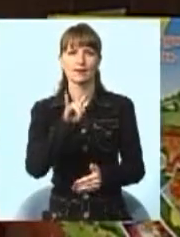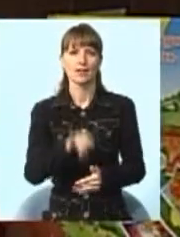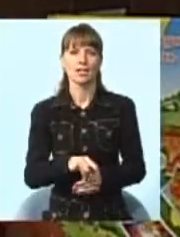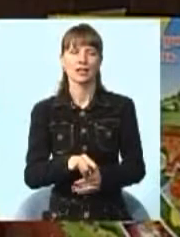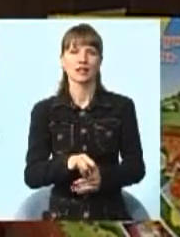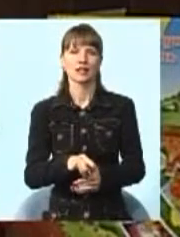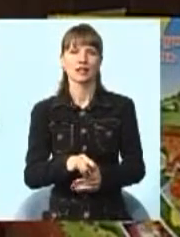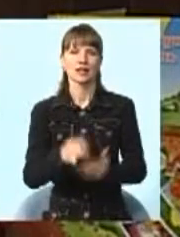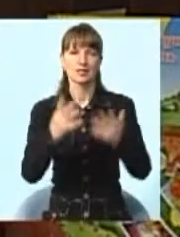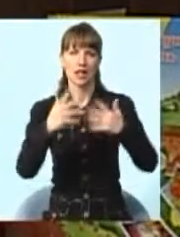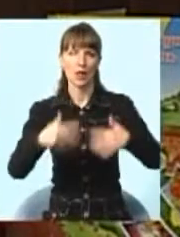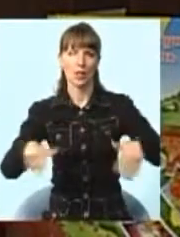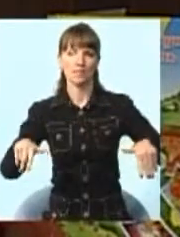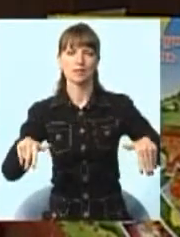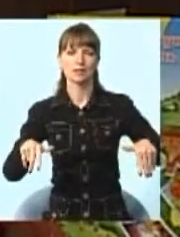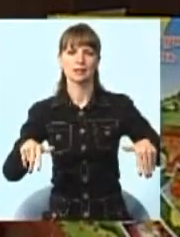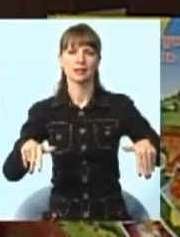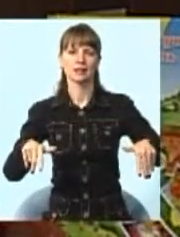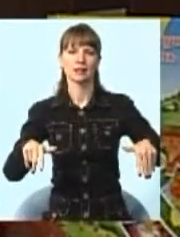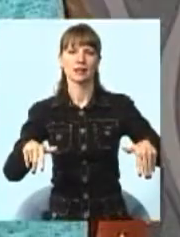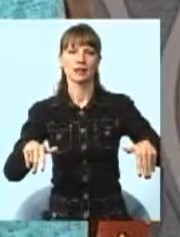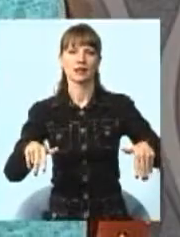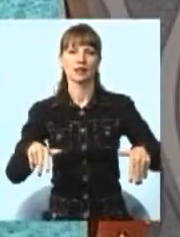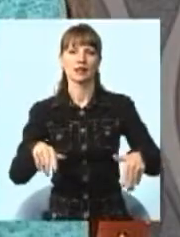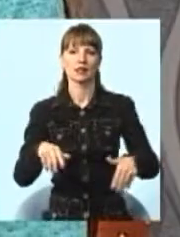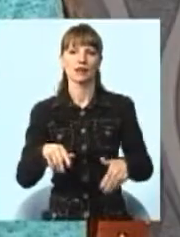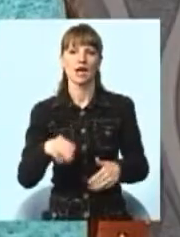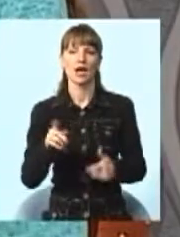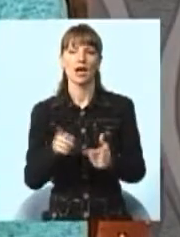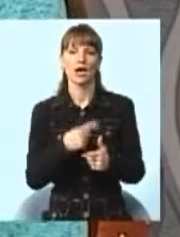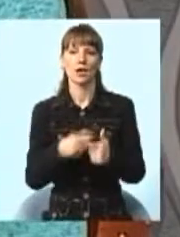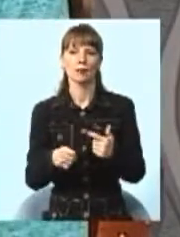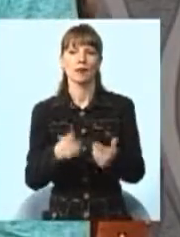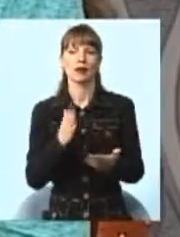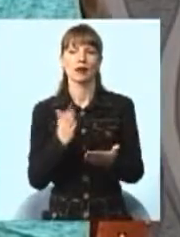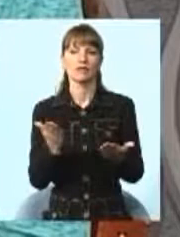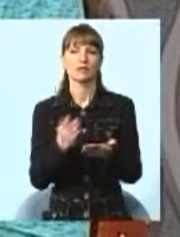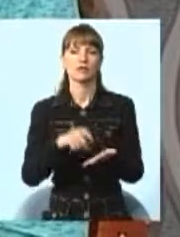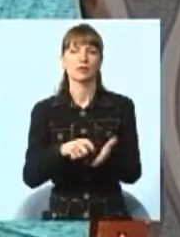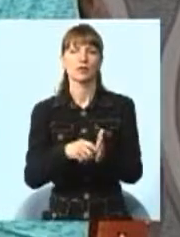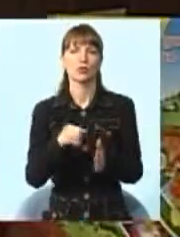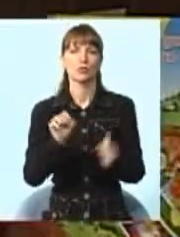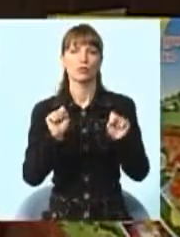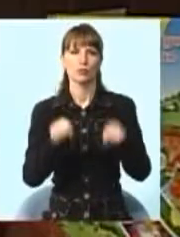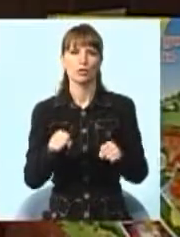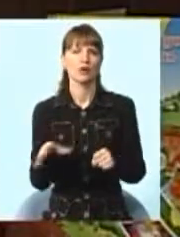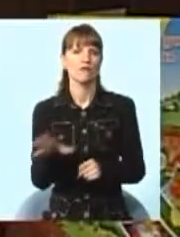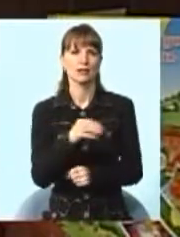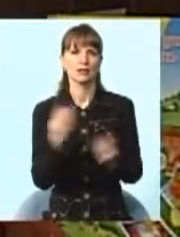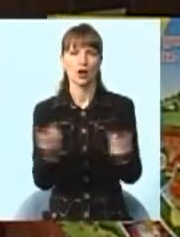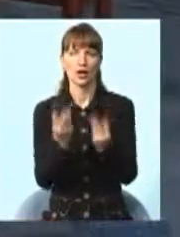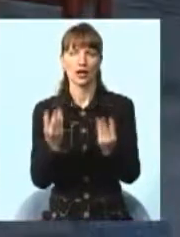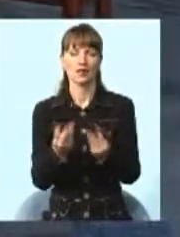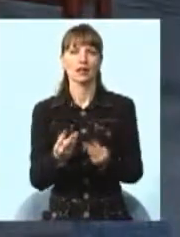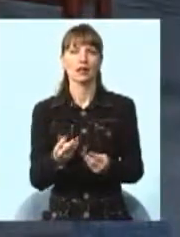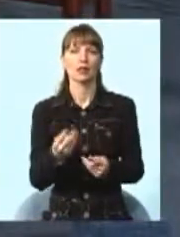з занавісками, або як це говорять? Або в кімнаті десь в якомусь приміщенні, так, то може все загорітися.